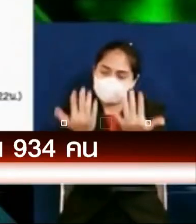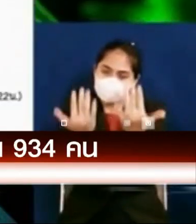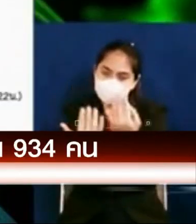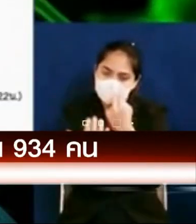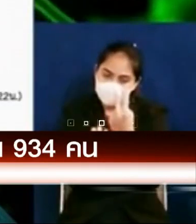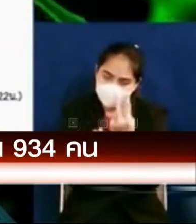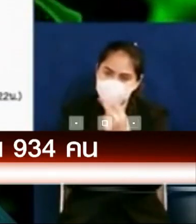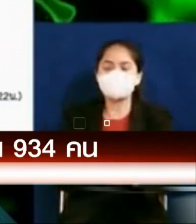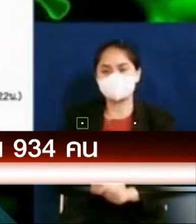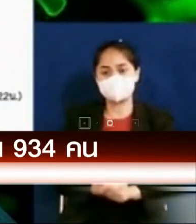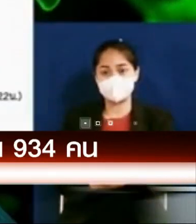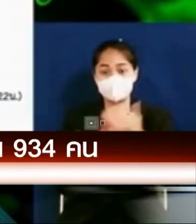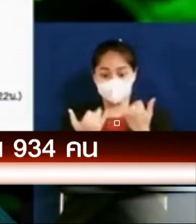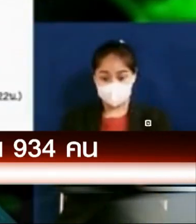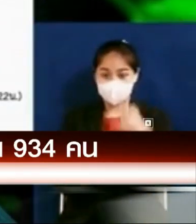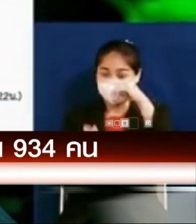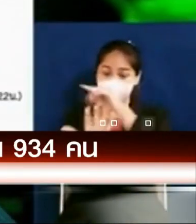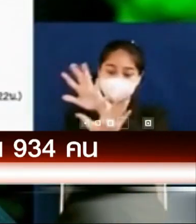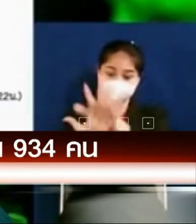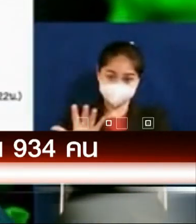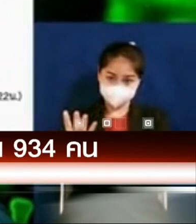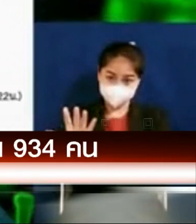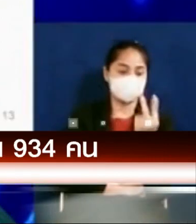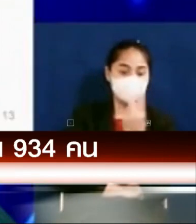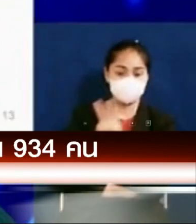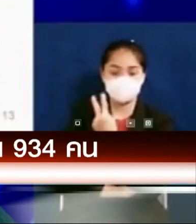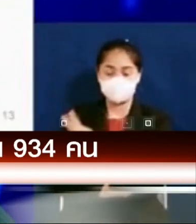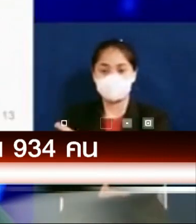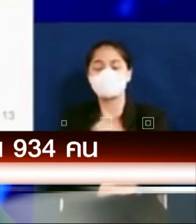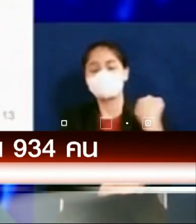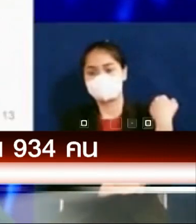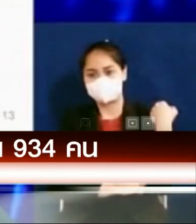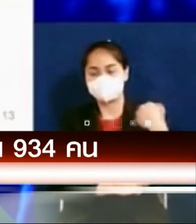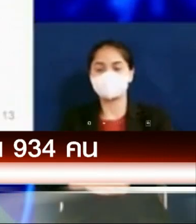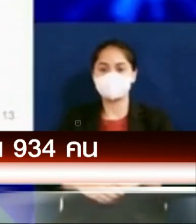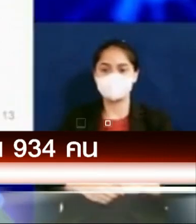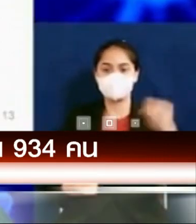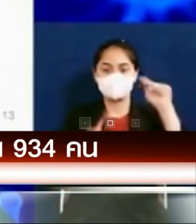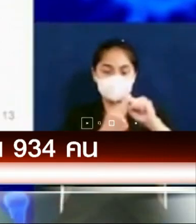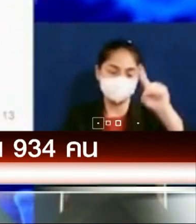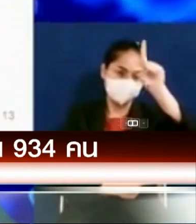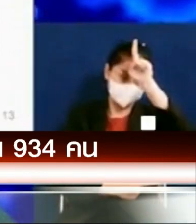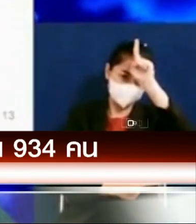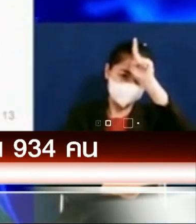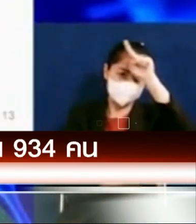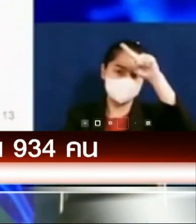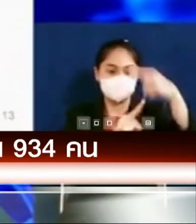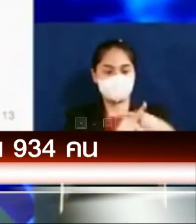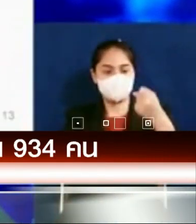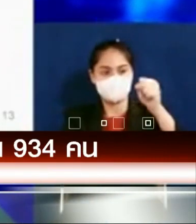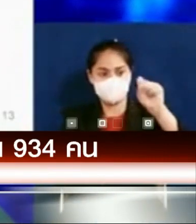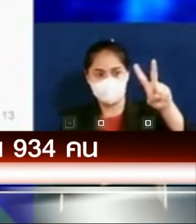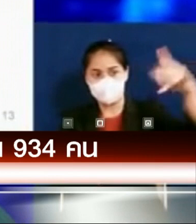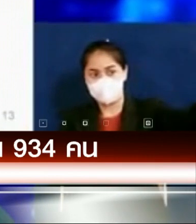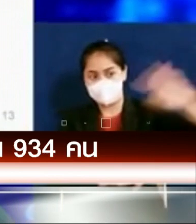คนส่วนใหญ่เป็นนักท่องเที่ยวชาวต่างชาติมากที่สุดมาจากสหรัฐอเมริกา147คนทั้งนี้ยัง